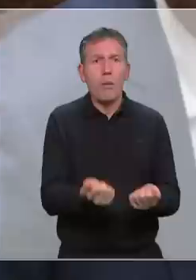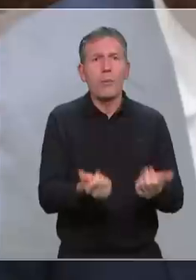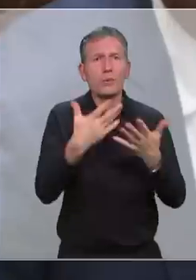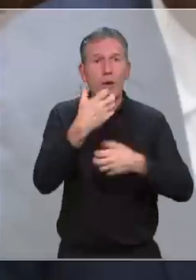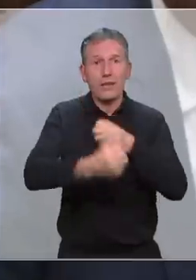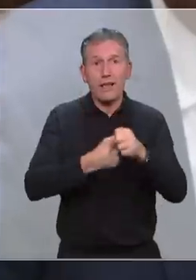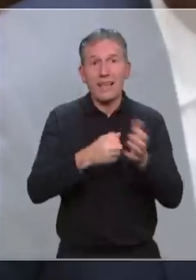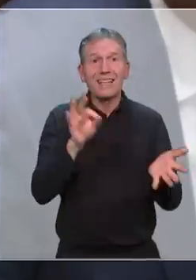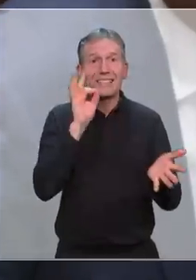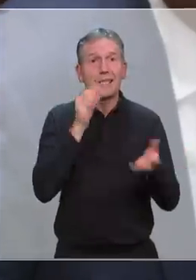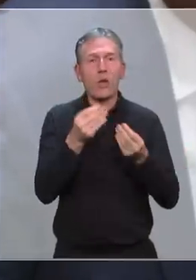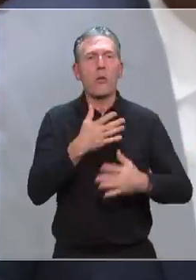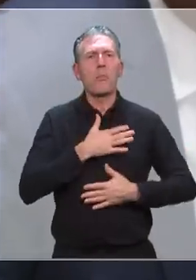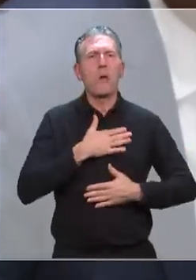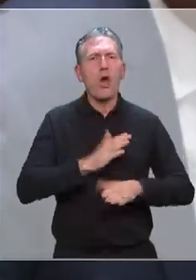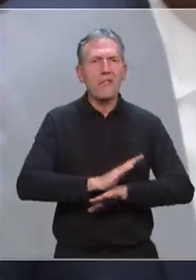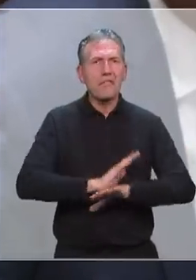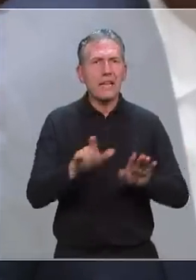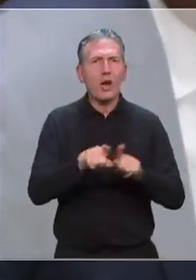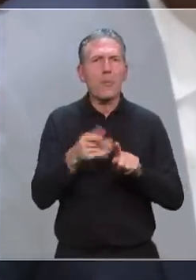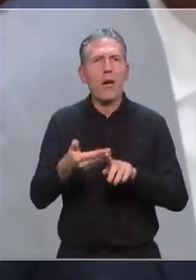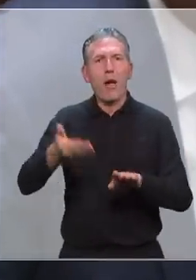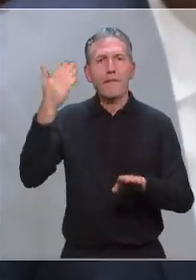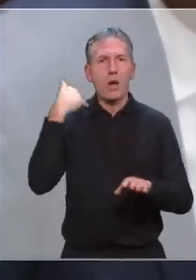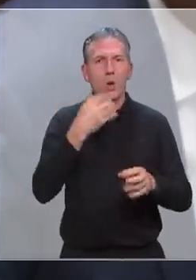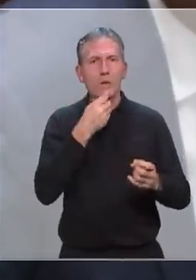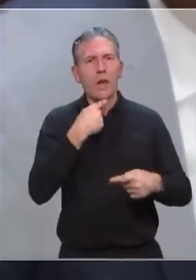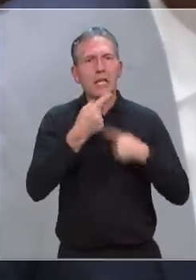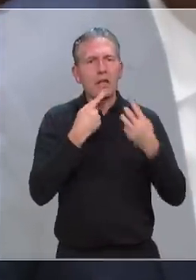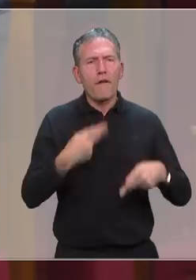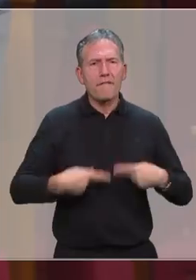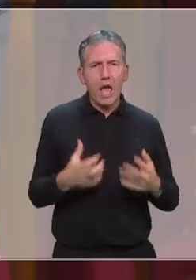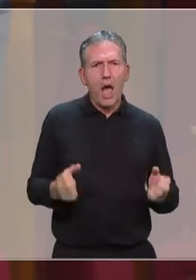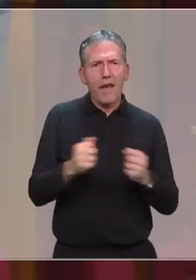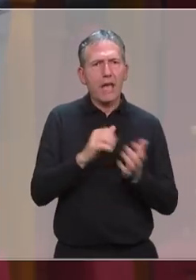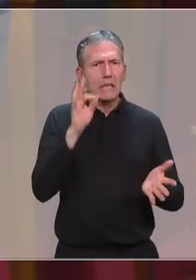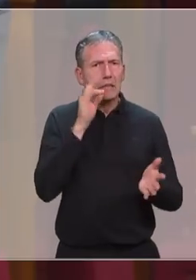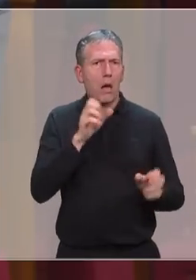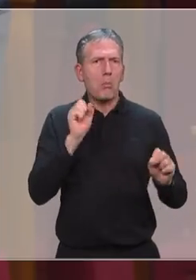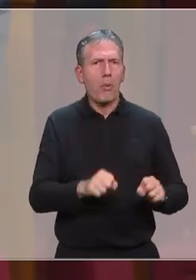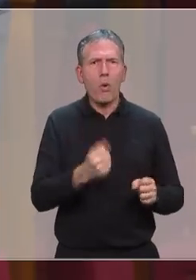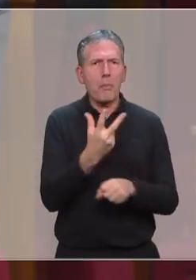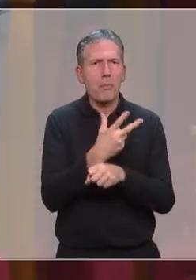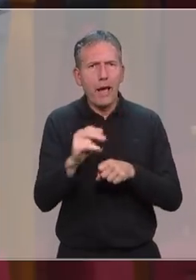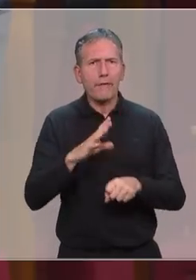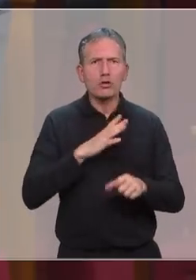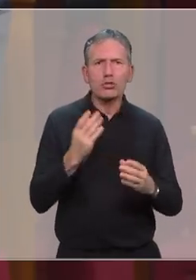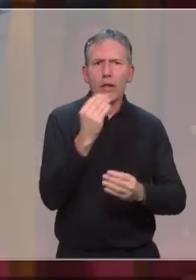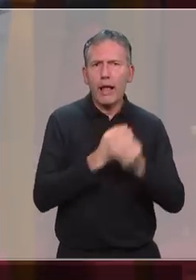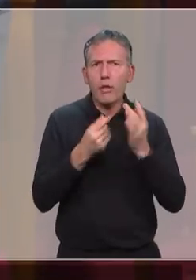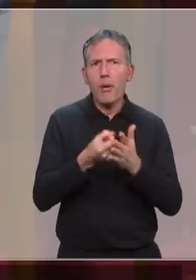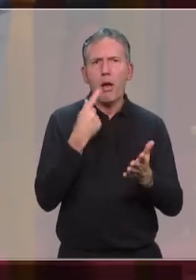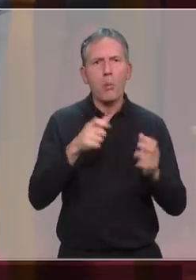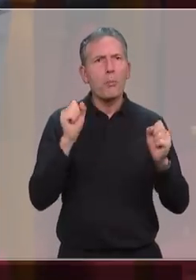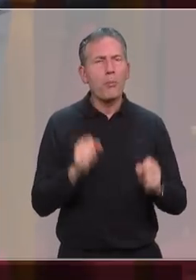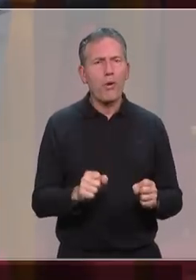le sida ne fait plus peur comme avant. On l'entend souvent dire, on peut vivre avec, ce n'est pas si grave, il existe des traitements. Eh